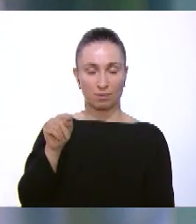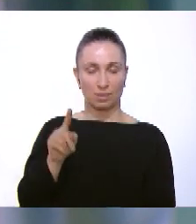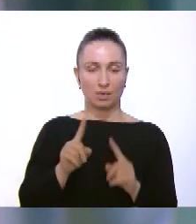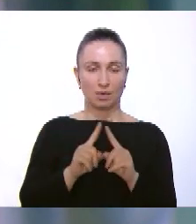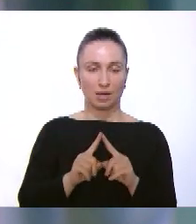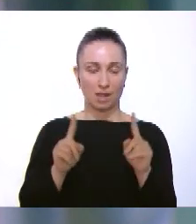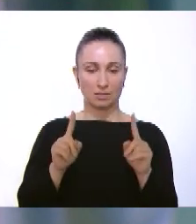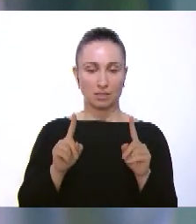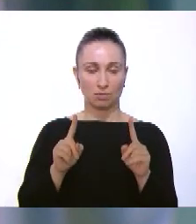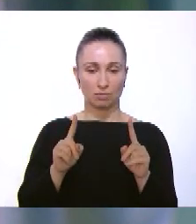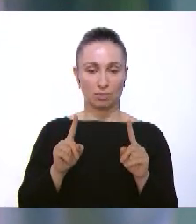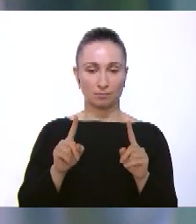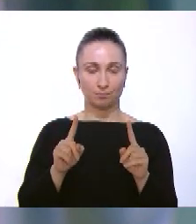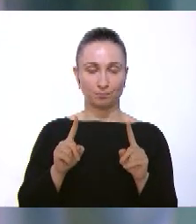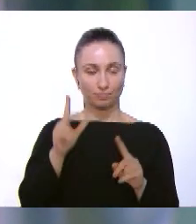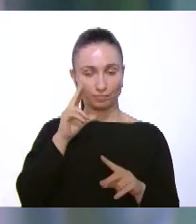განსაკუთრებით